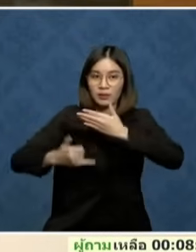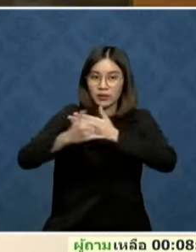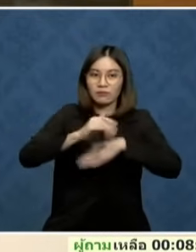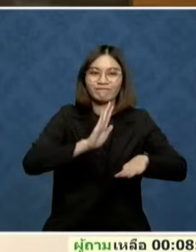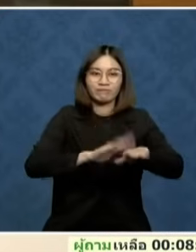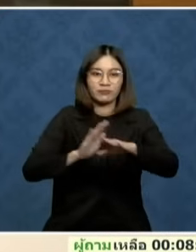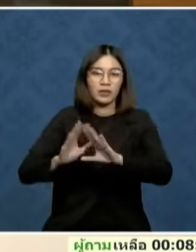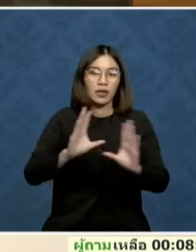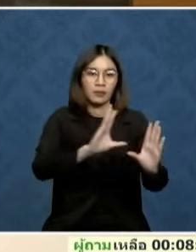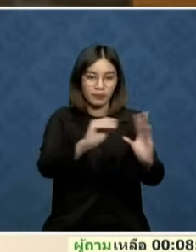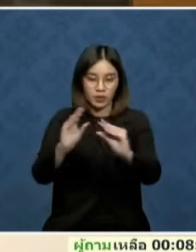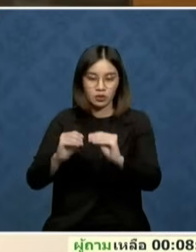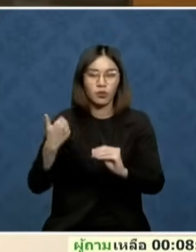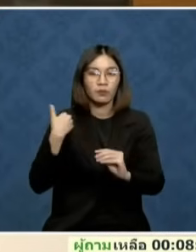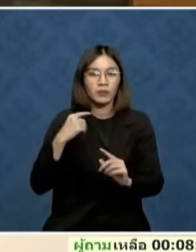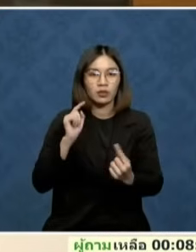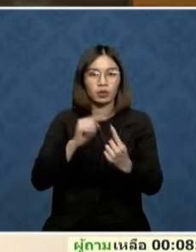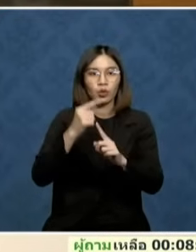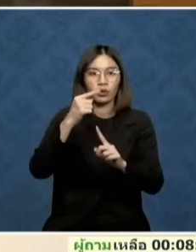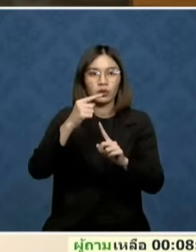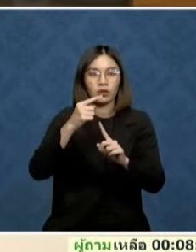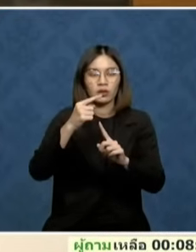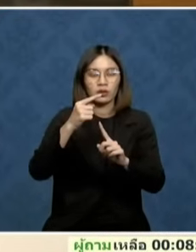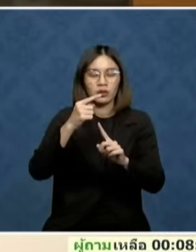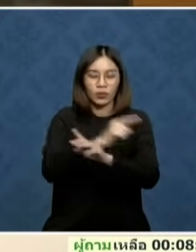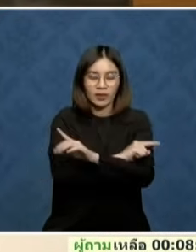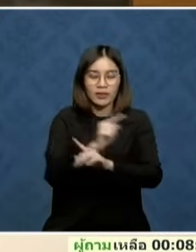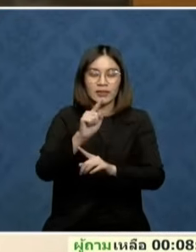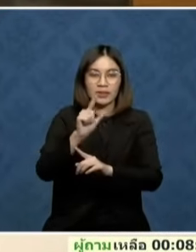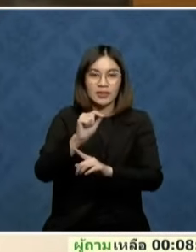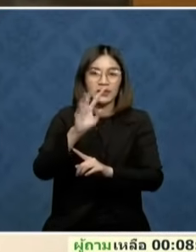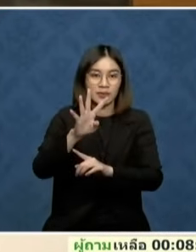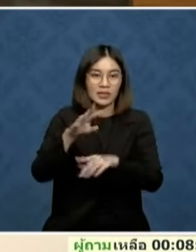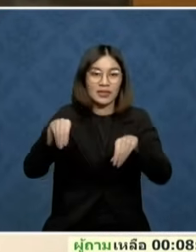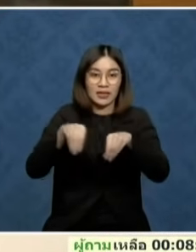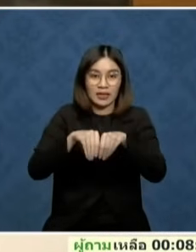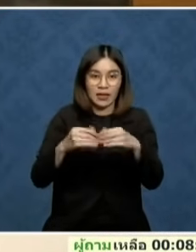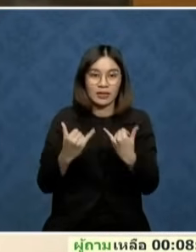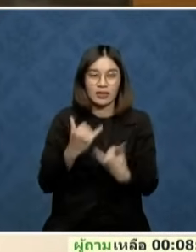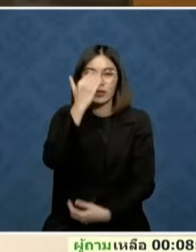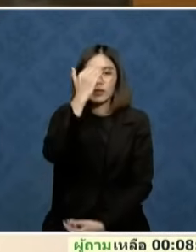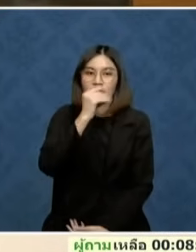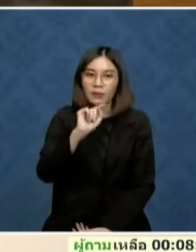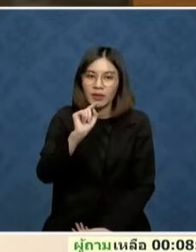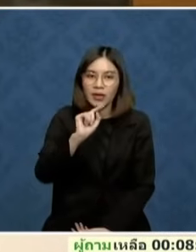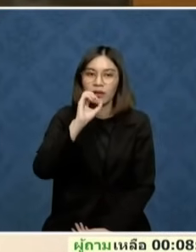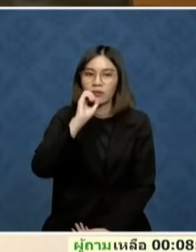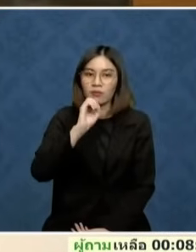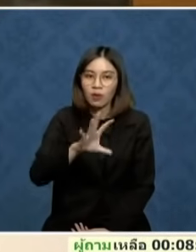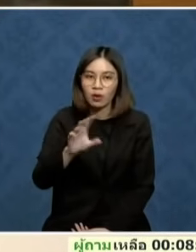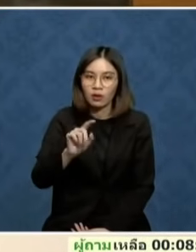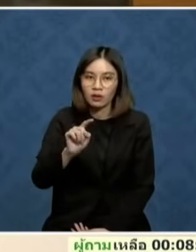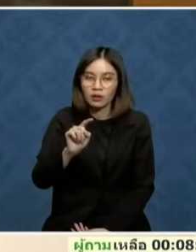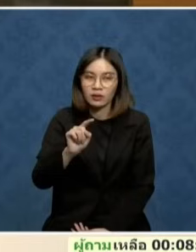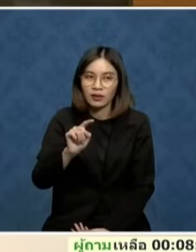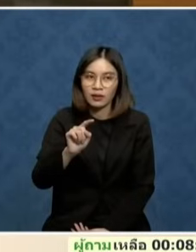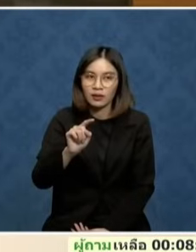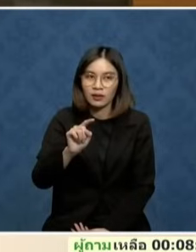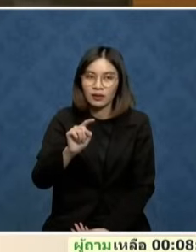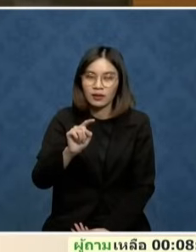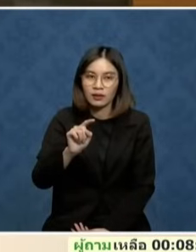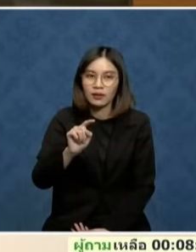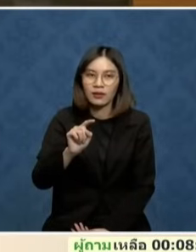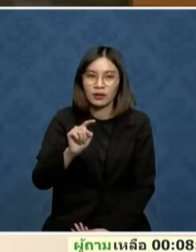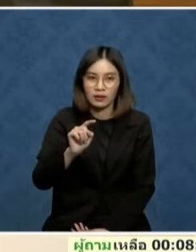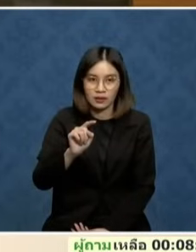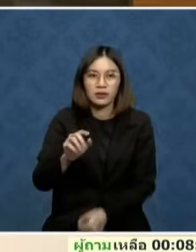ประชุมเพิ่มเติมอีกในวันที่24ที่กำลังจะถึงนะครับเพื่อยืนยันและ